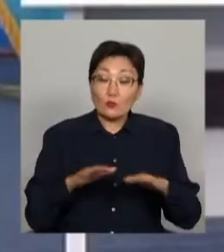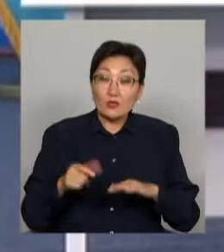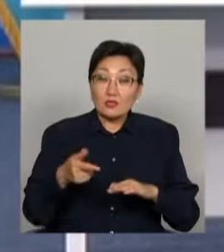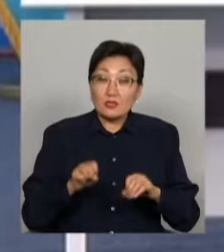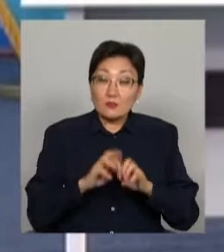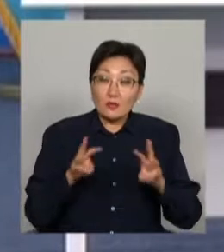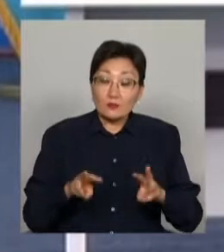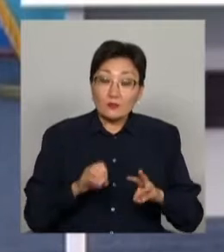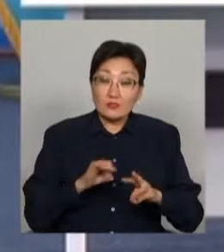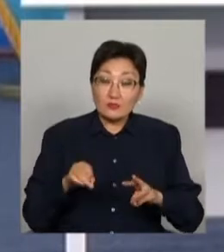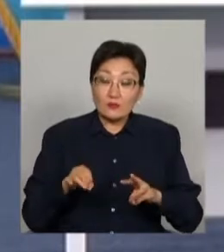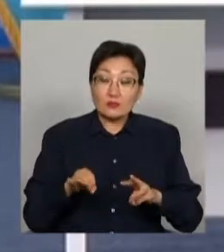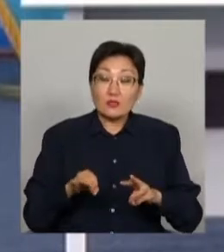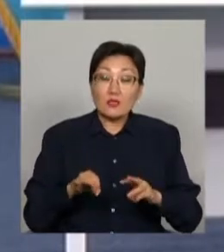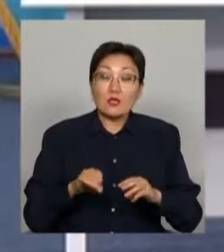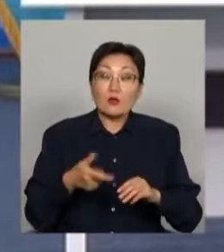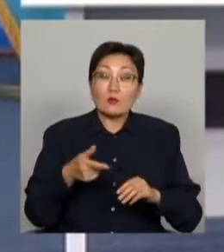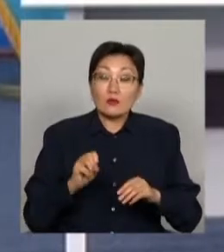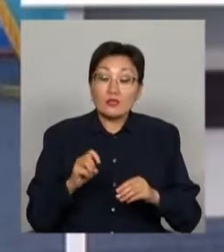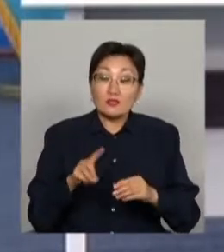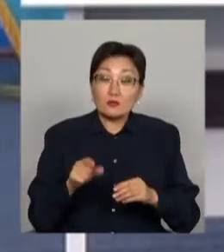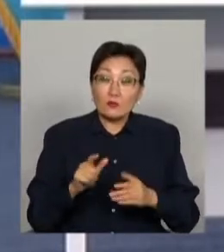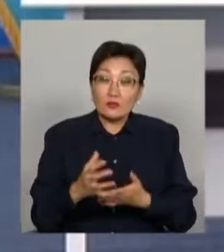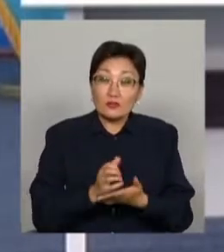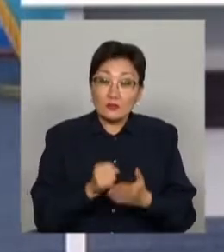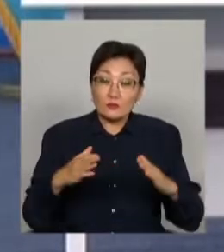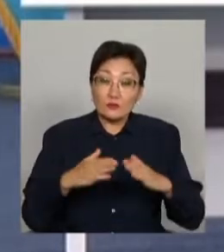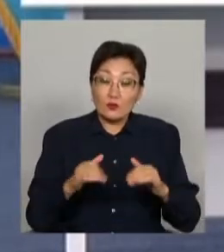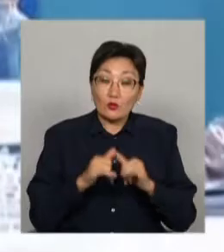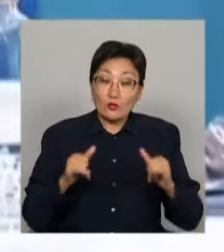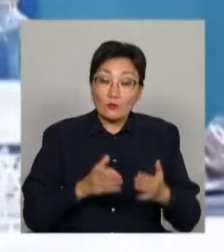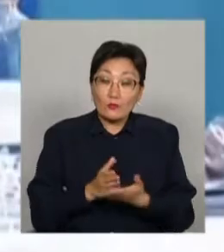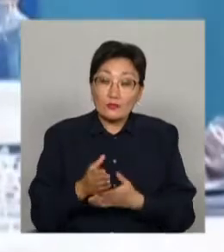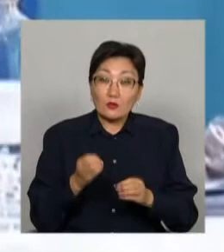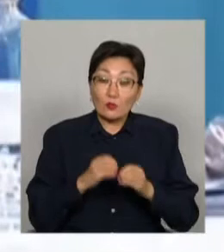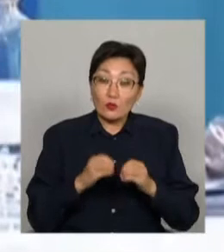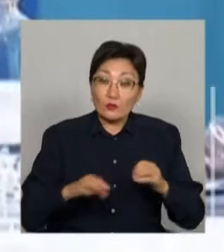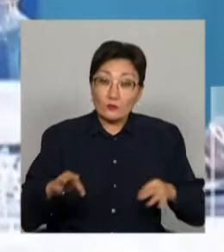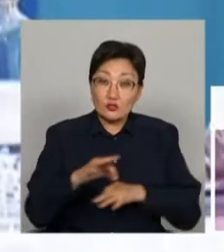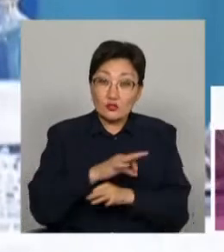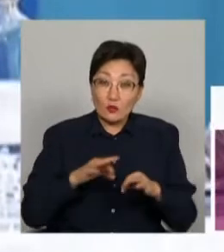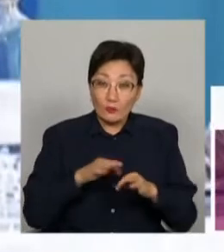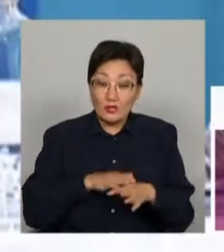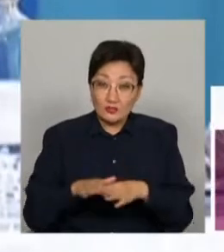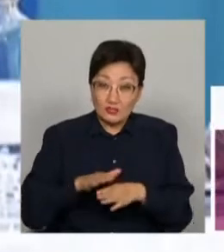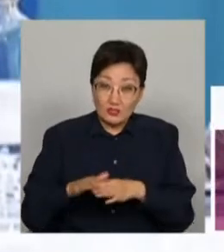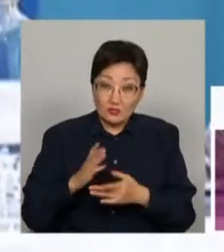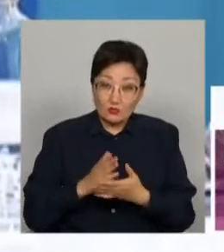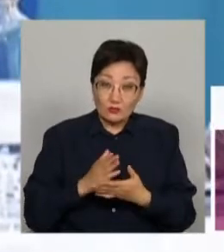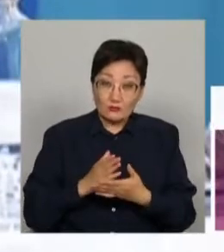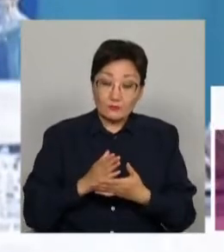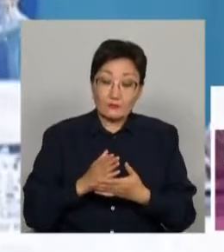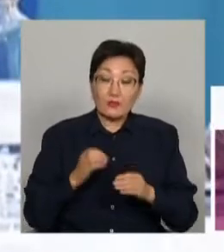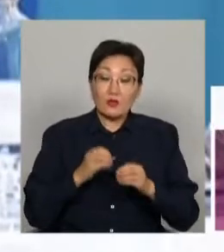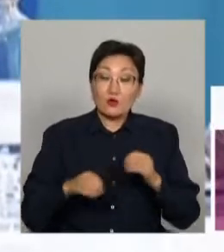етуге, сондай-ақ тауарлық газдың ресурстарының базасын ұлғайтуға бағытталған 10 инвестициялық жоба іске асырылуда.